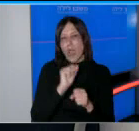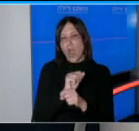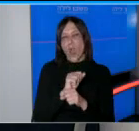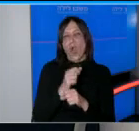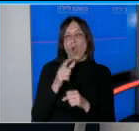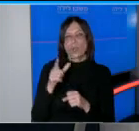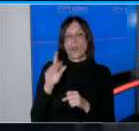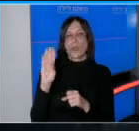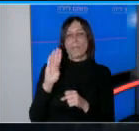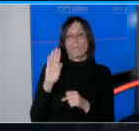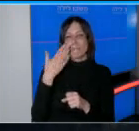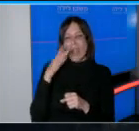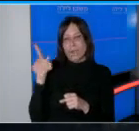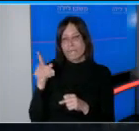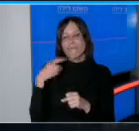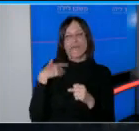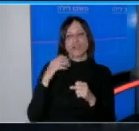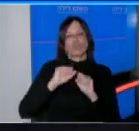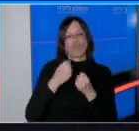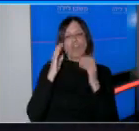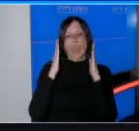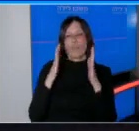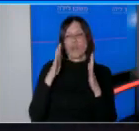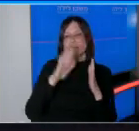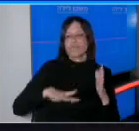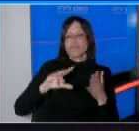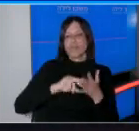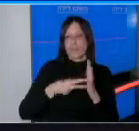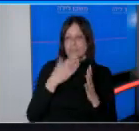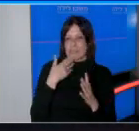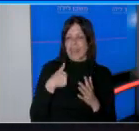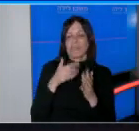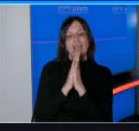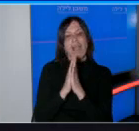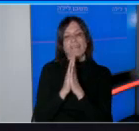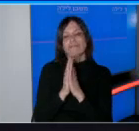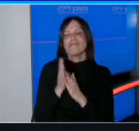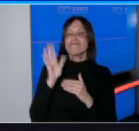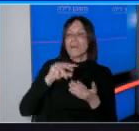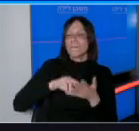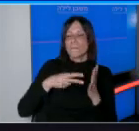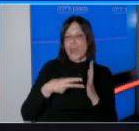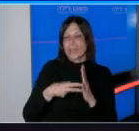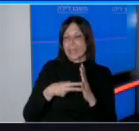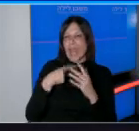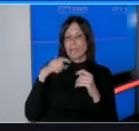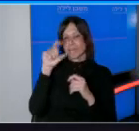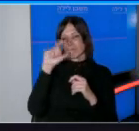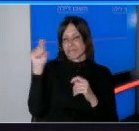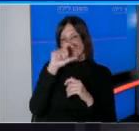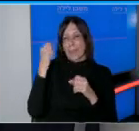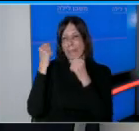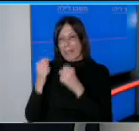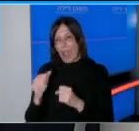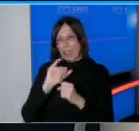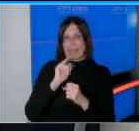וכל השבירה של האמון במערכת הפוליטית בישראל, אני מקווה שגם אם הפוליטיקאים ישימו לנו כותרות של ביטחון, כן